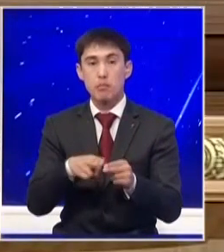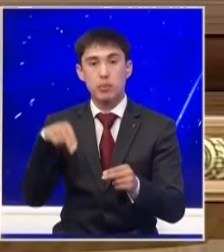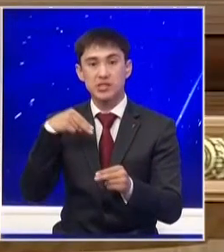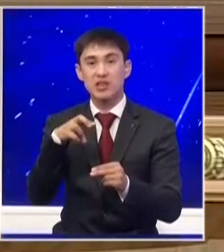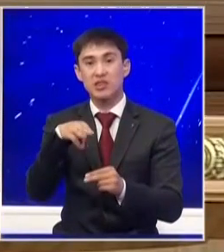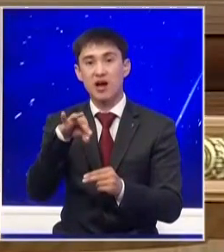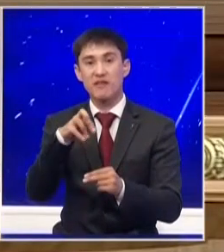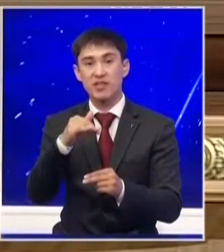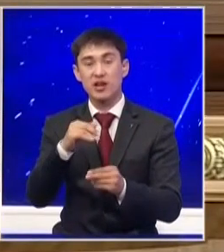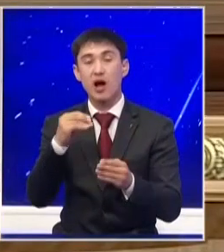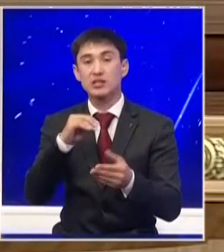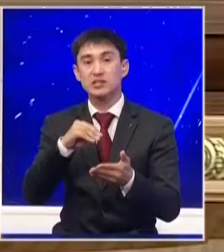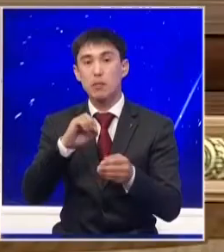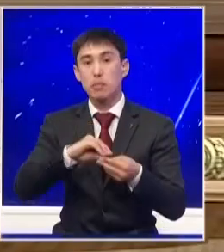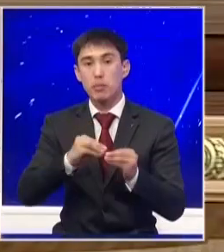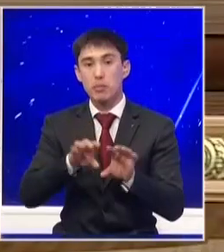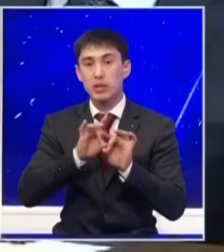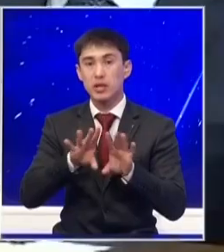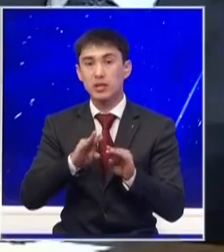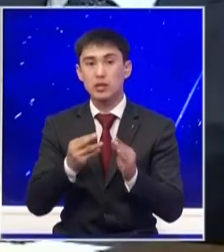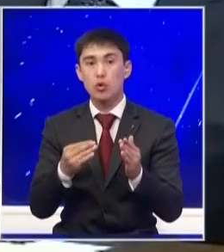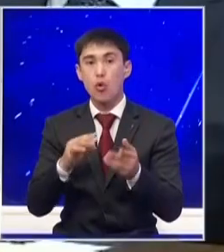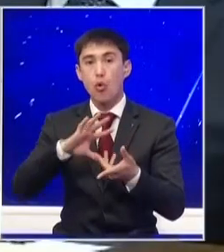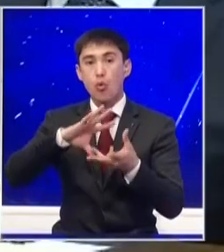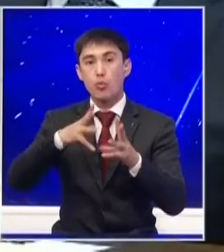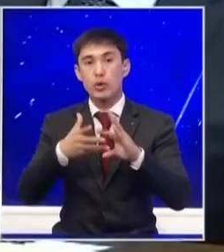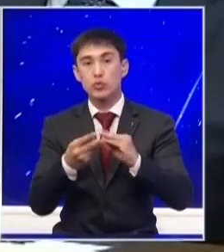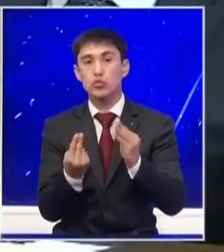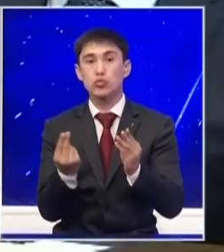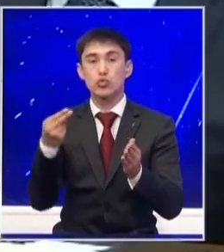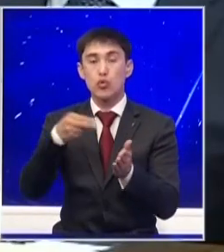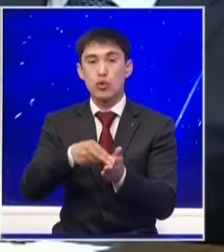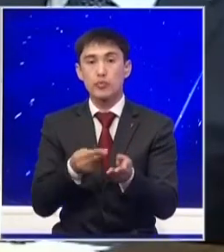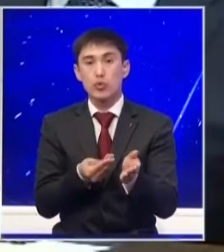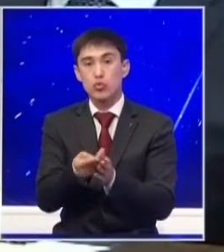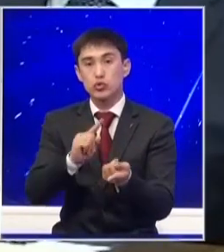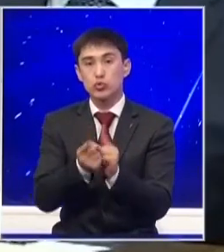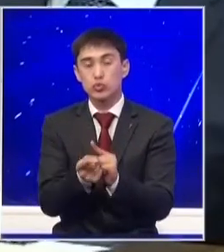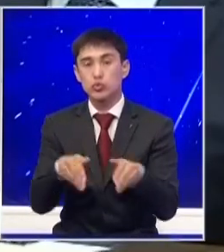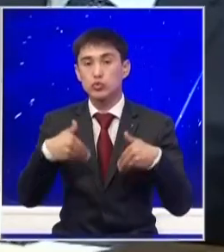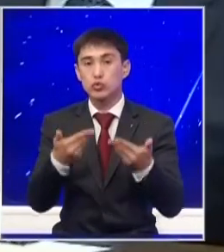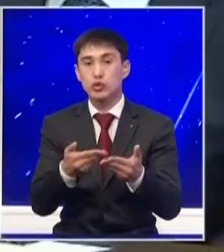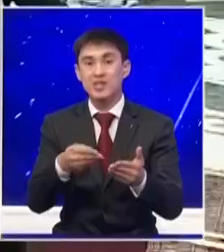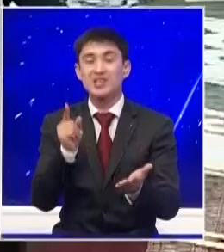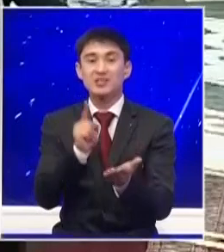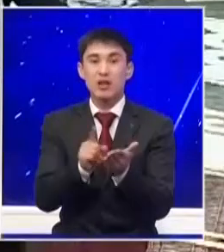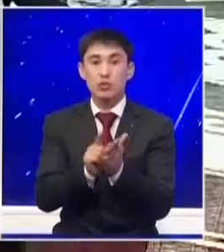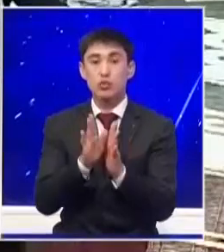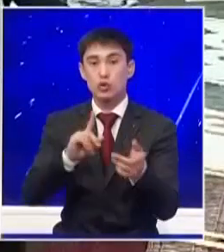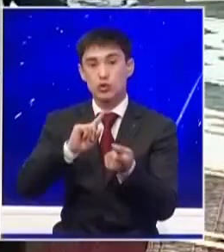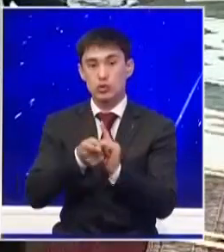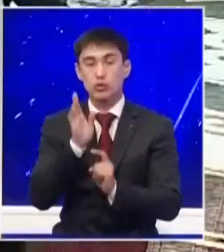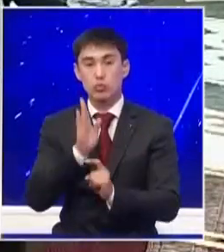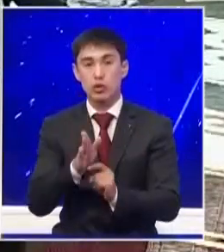да мәселе көтеріп, мүлкінің көлеміне қарай төлем өзгерістерін енгізуді ұсынды. Сондай-ақ салық жүйесіне де үлкен жаңалықтар